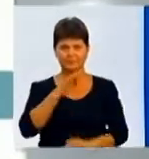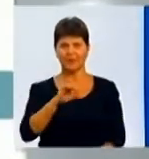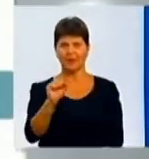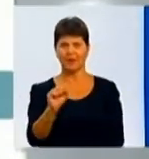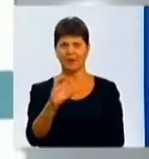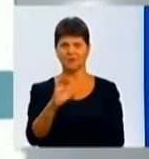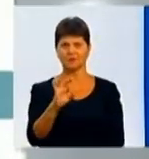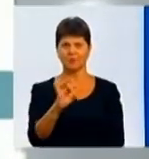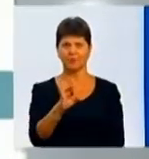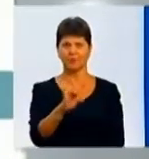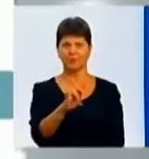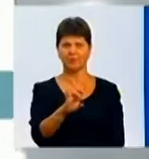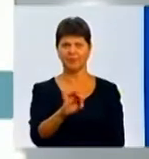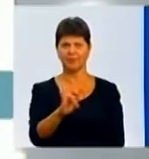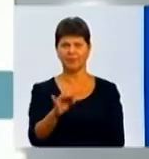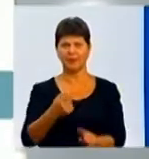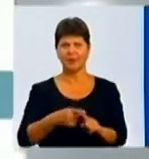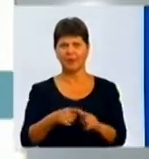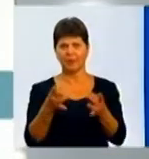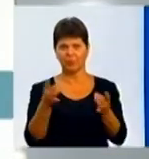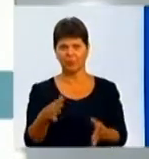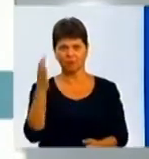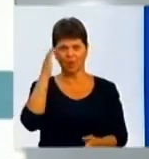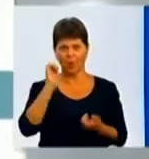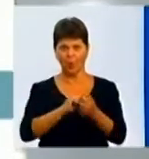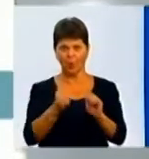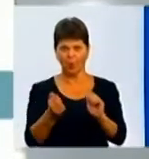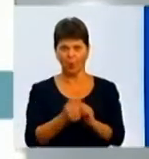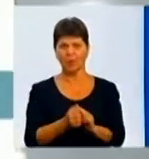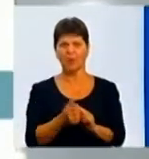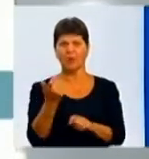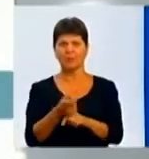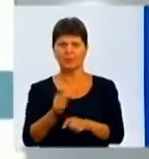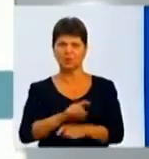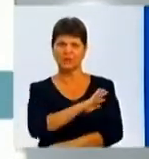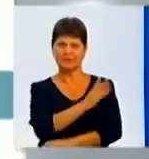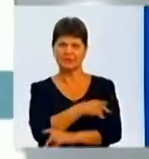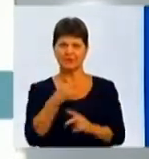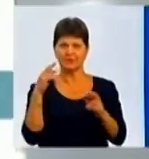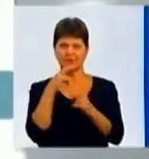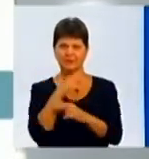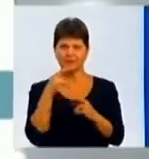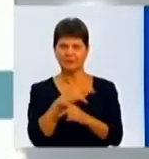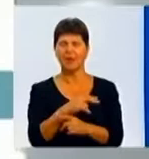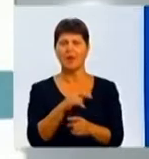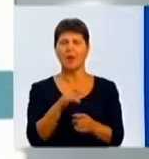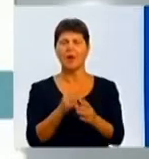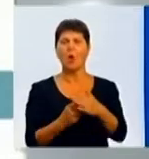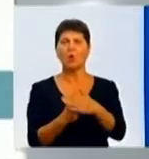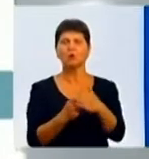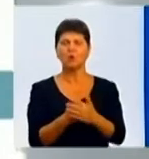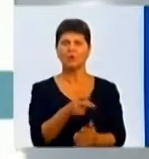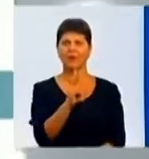Це саме просто активоване вугілля, але і найбільш сильні препарати – це на основі кремнія зроблені, не вугілля, не